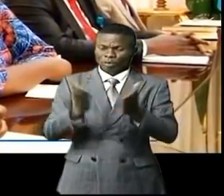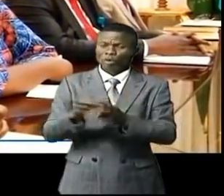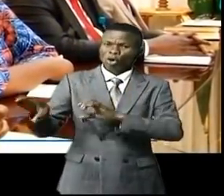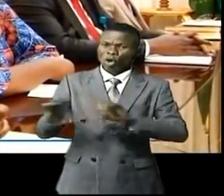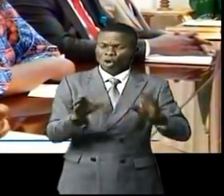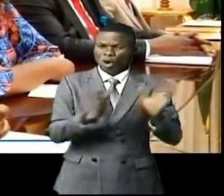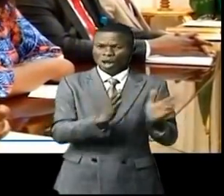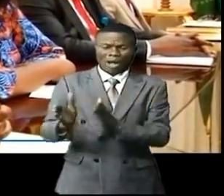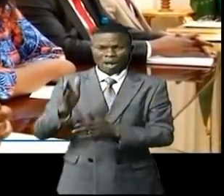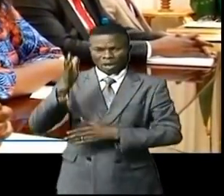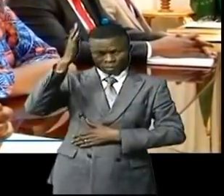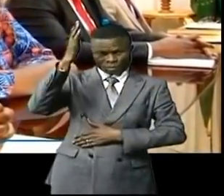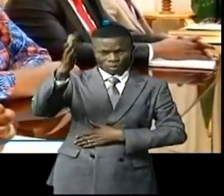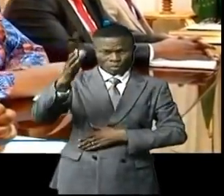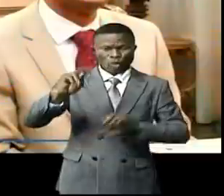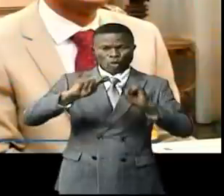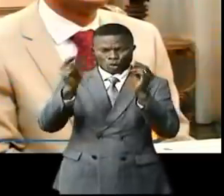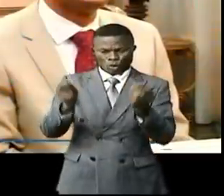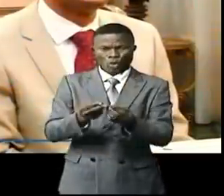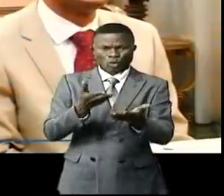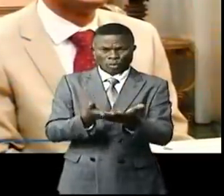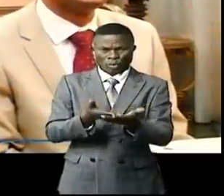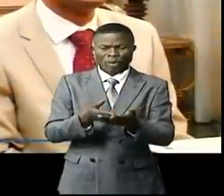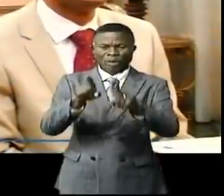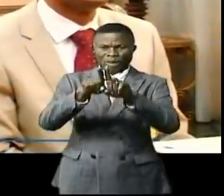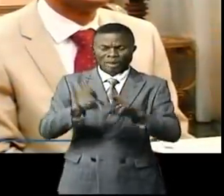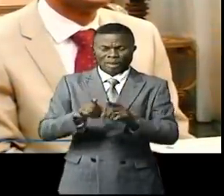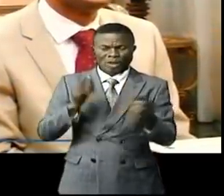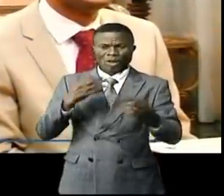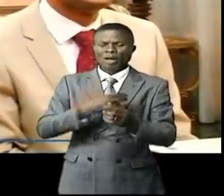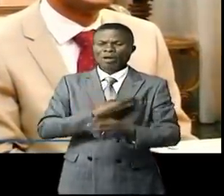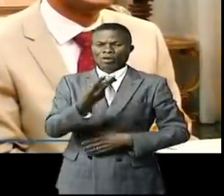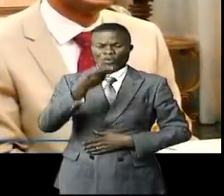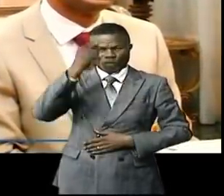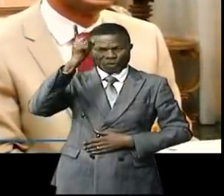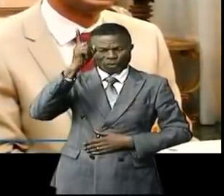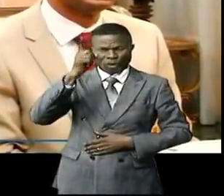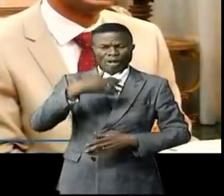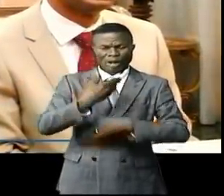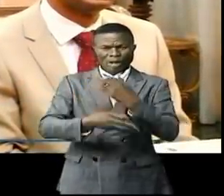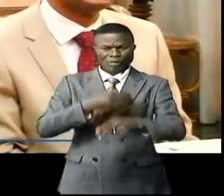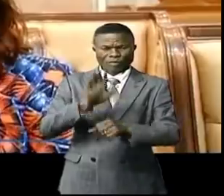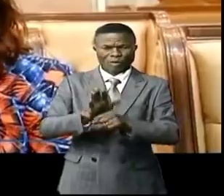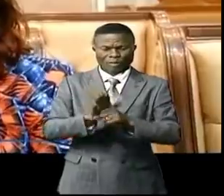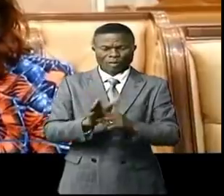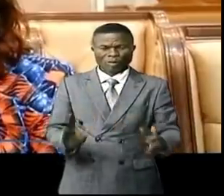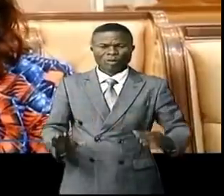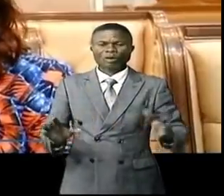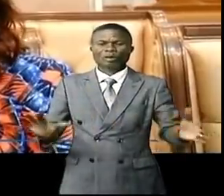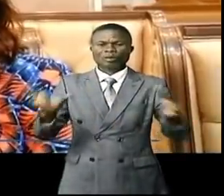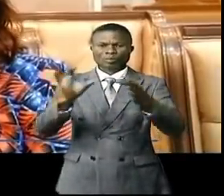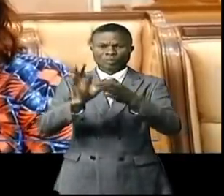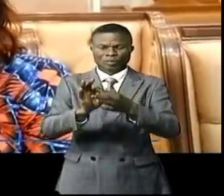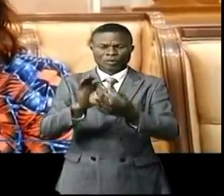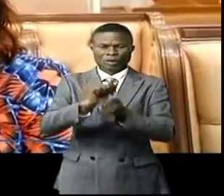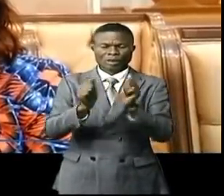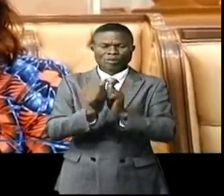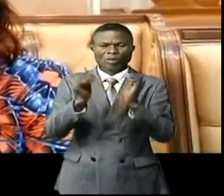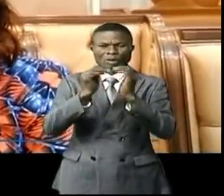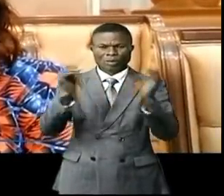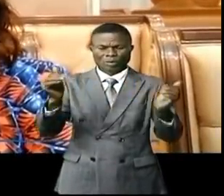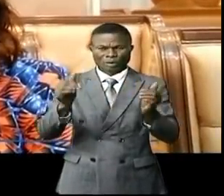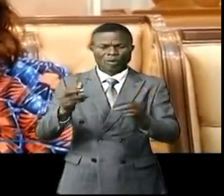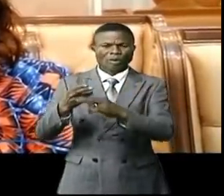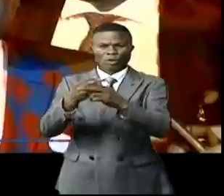à entreprendre par cette organisation qui a pour vocation de mener des médiations dans le domaine de la paix et